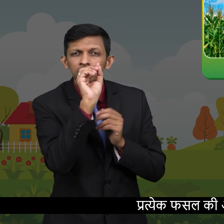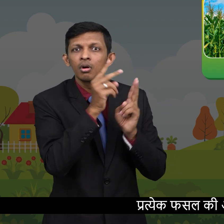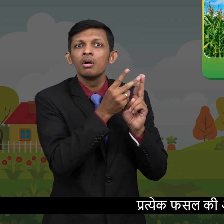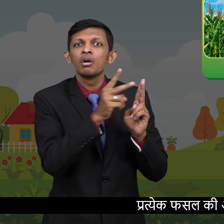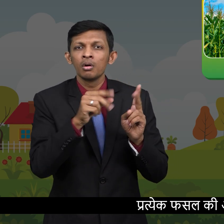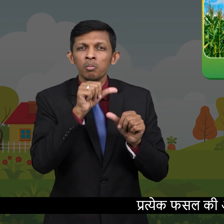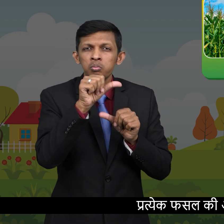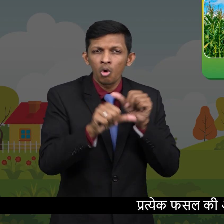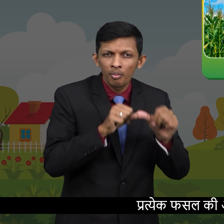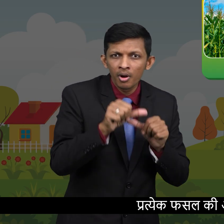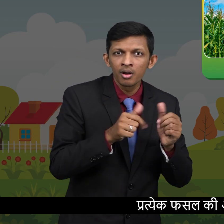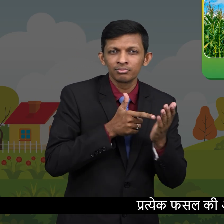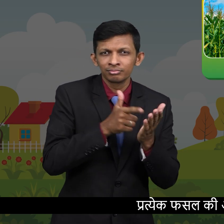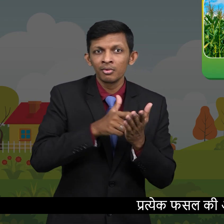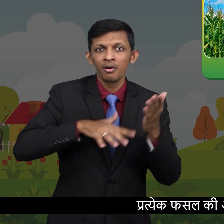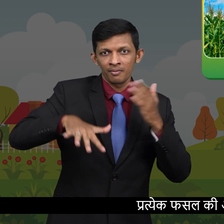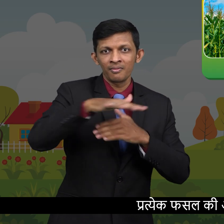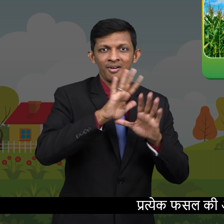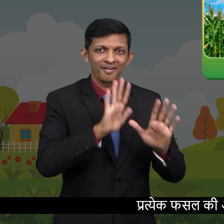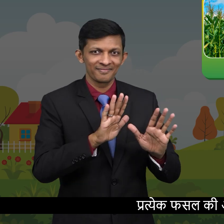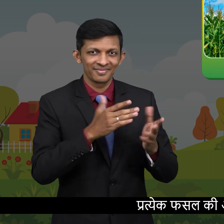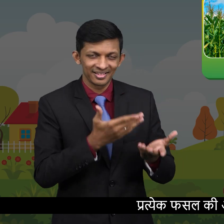प्रत्येक फसल की अपनी खेती की प्रक्रिया होती है।